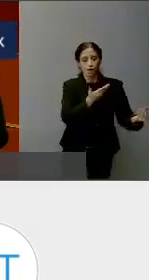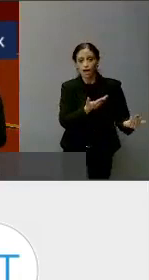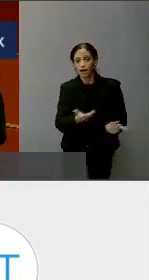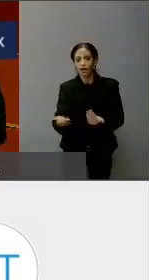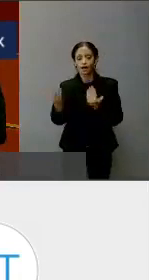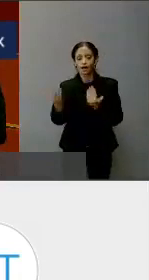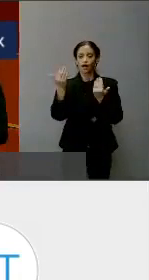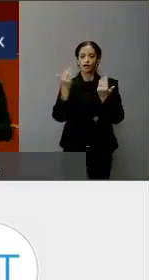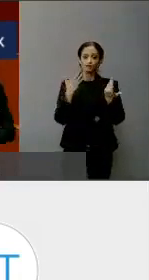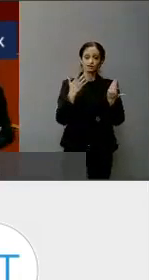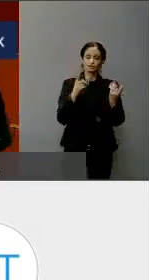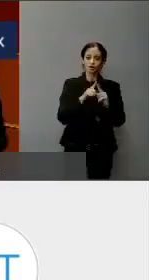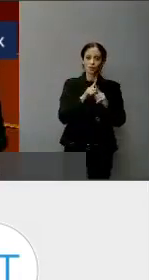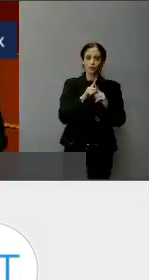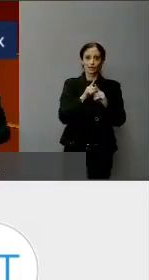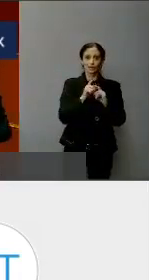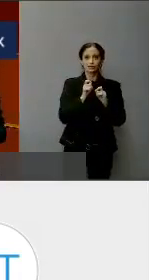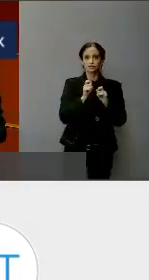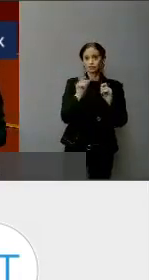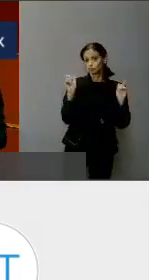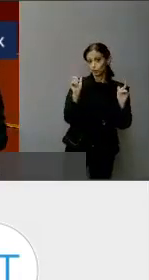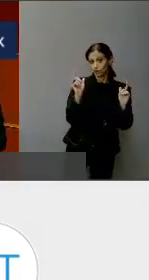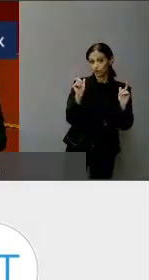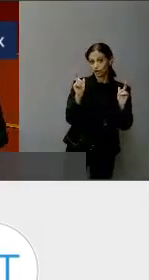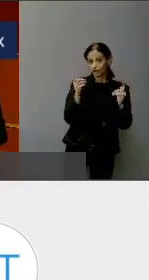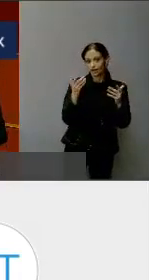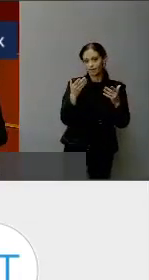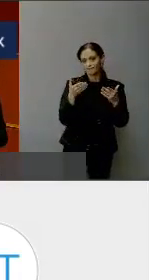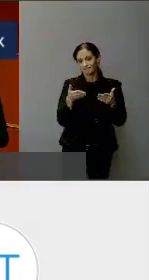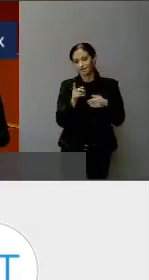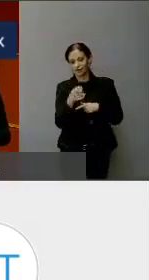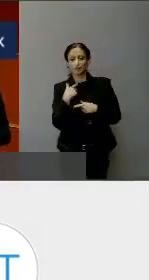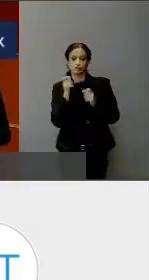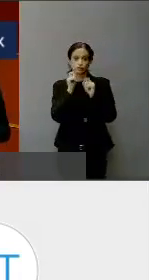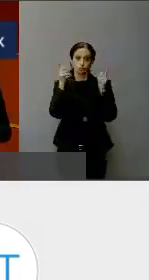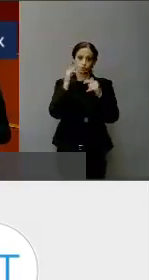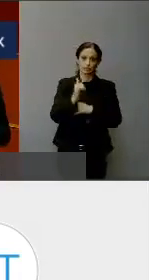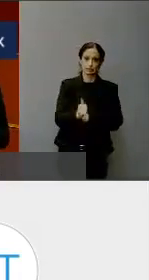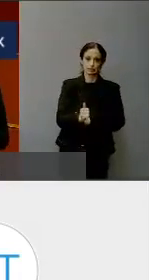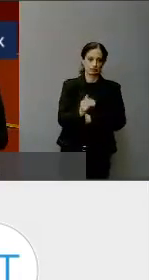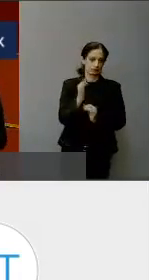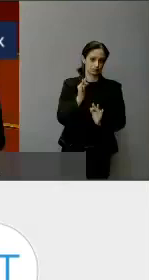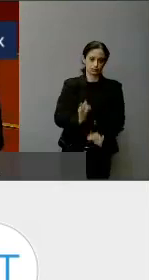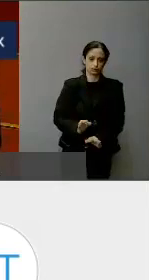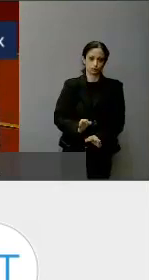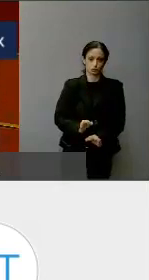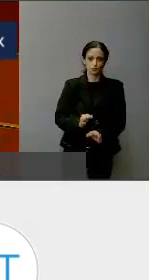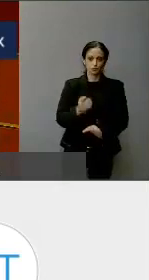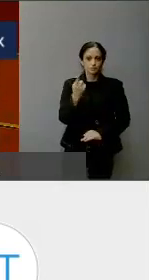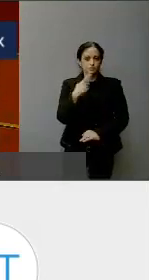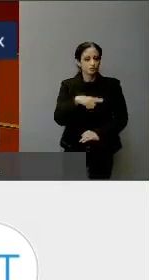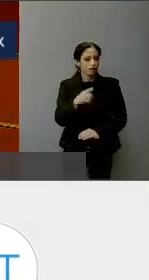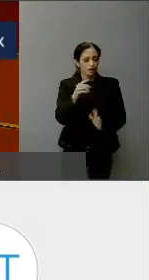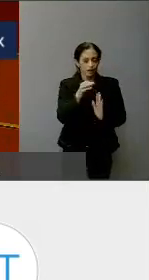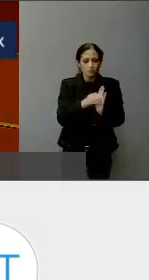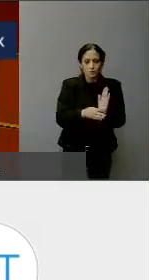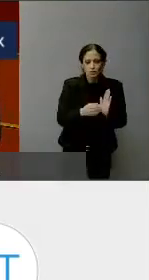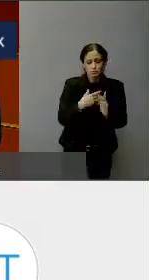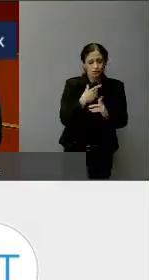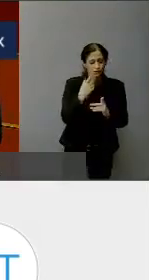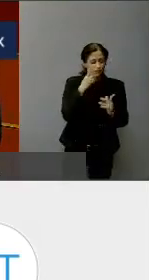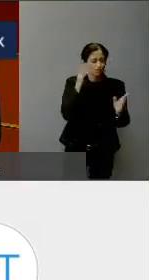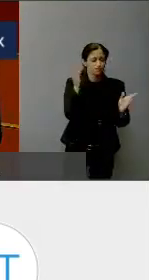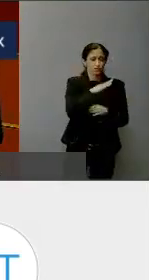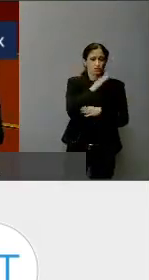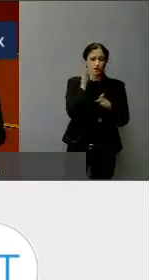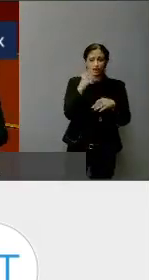almeno con stupore mi chiama con stupore non dico con favore ma con stupore ecco questo principio la follia me l'hanno detto tutti gli auditi che abbiamo